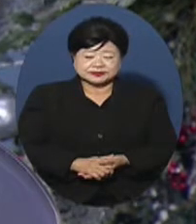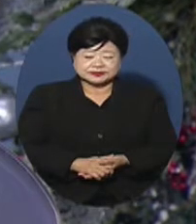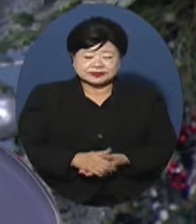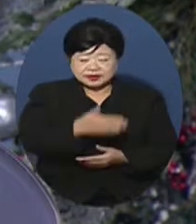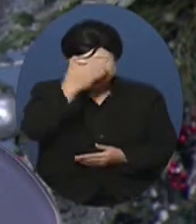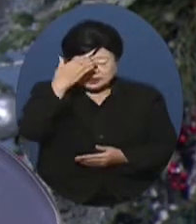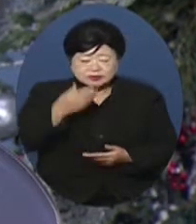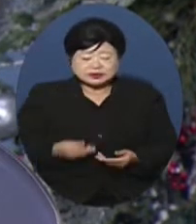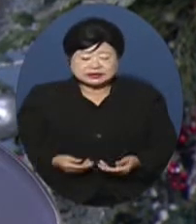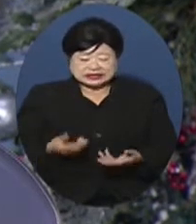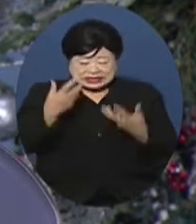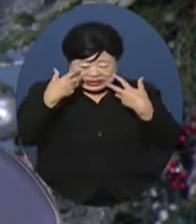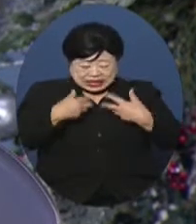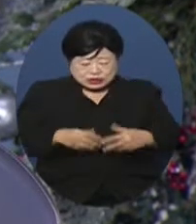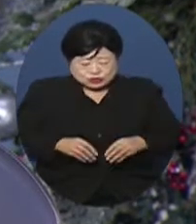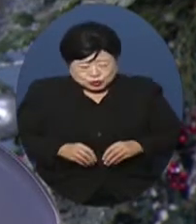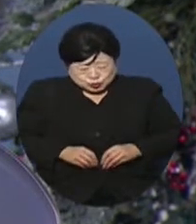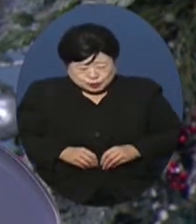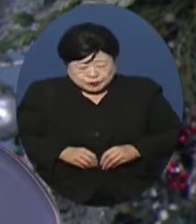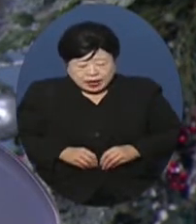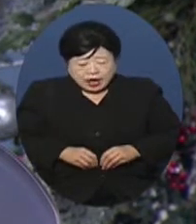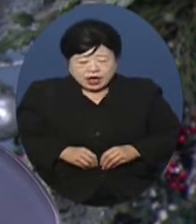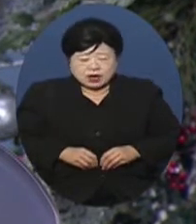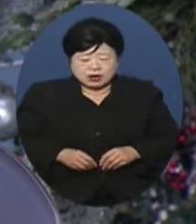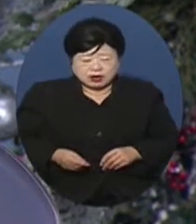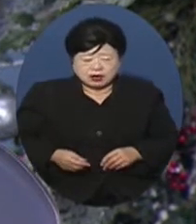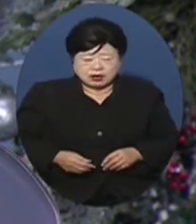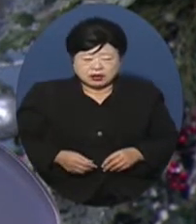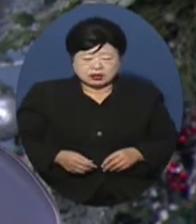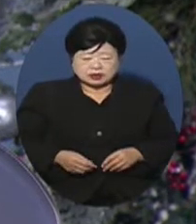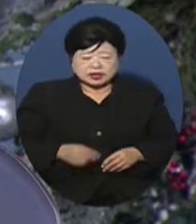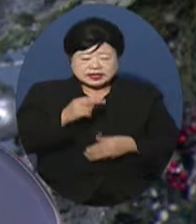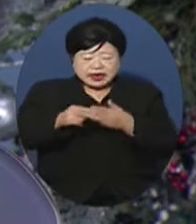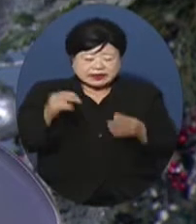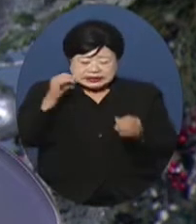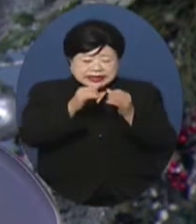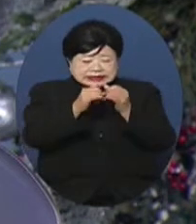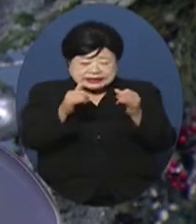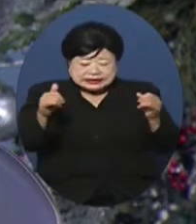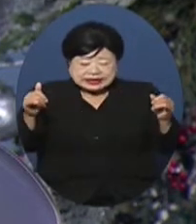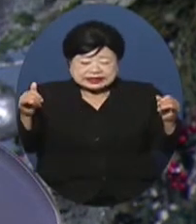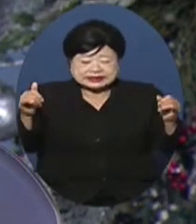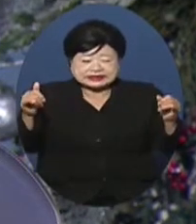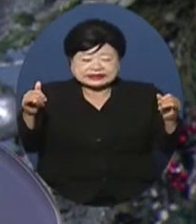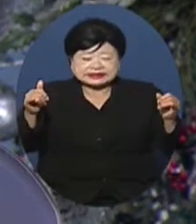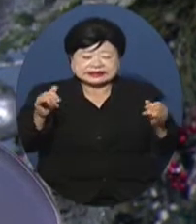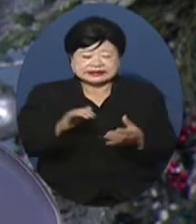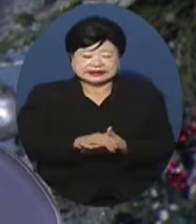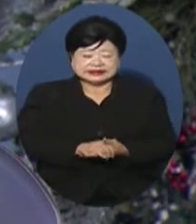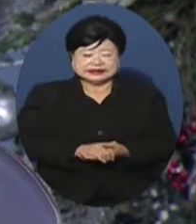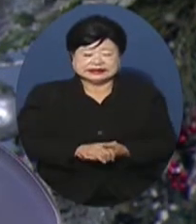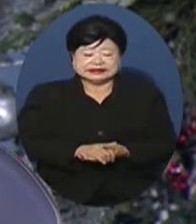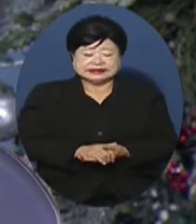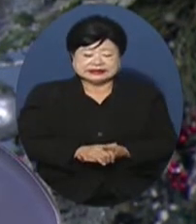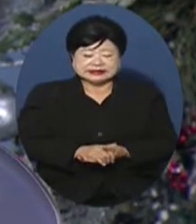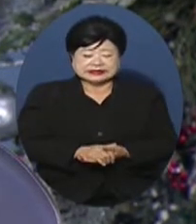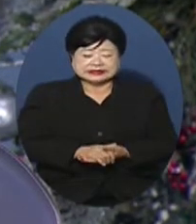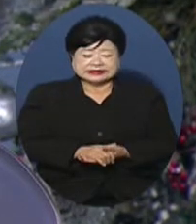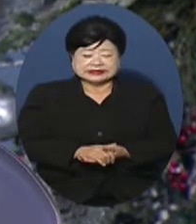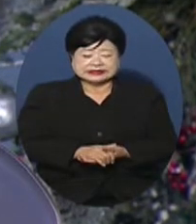사자는 꼼 공평한 짜도 줄일 지라도 야 면은 찬 냉장 할